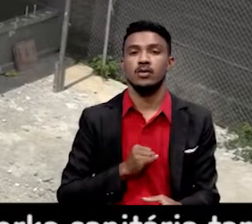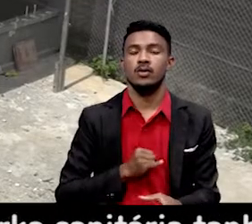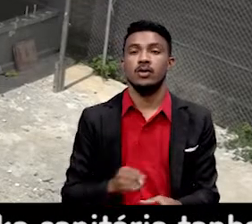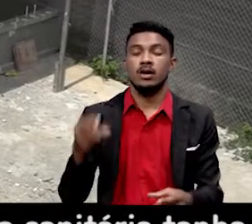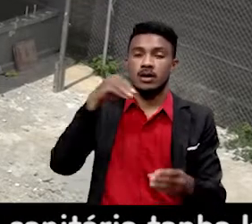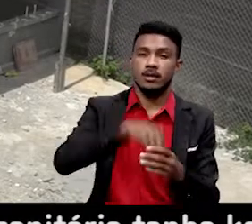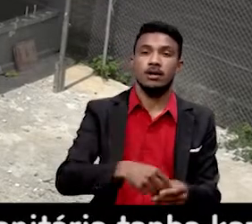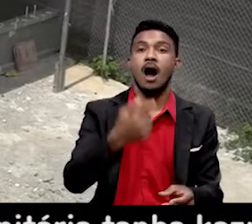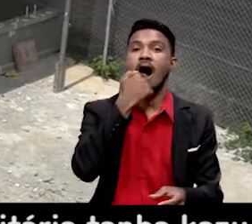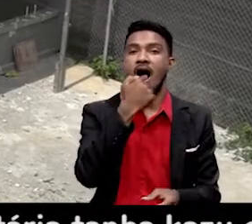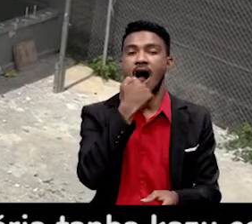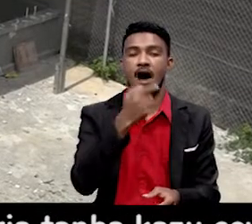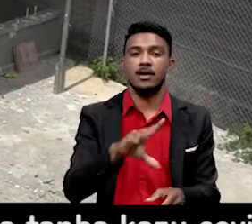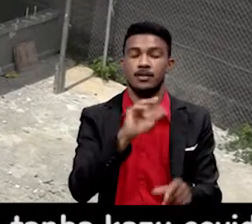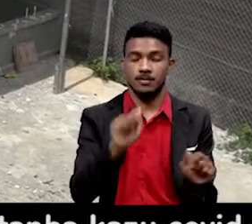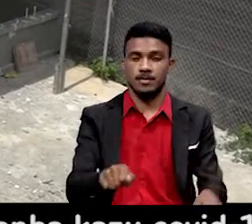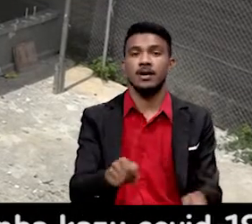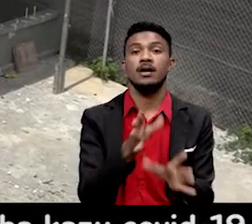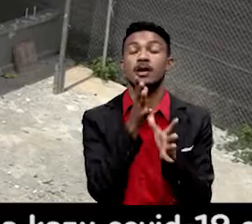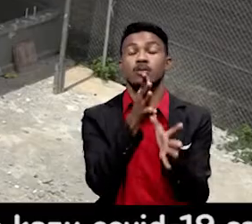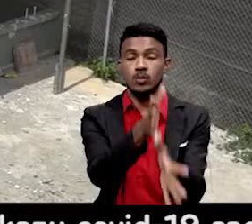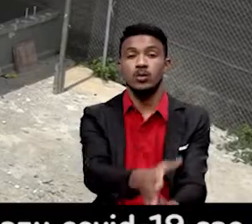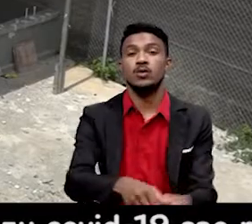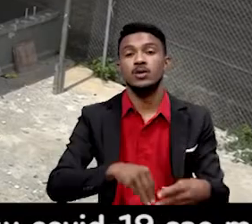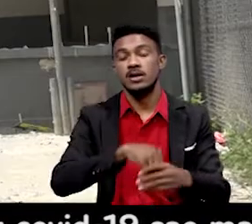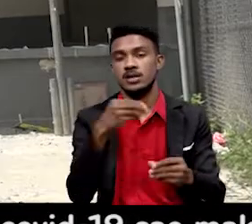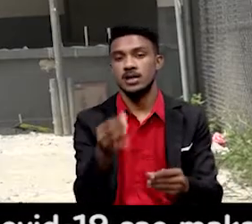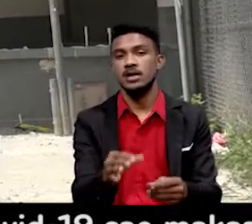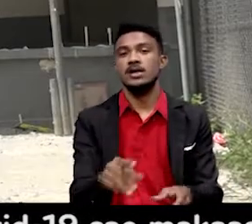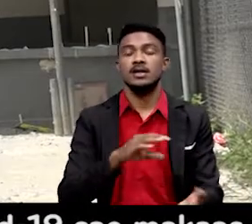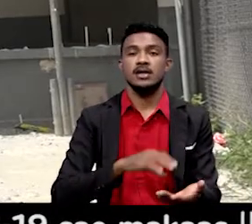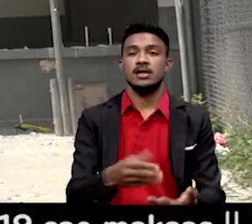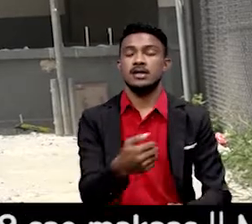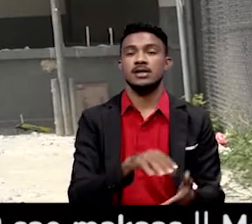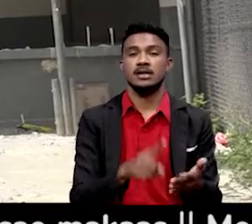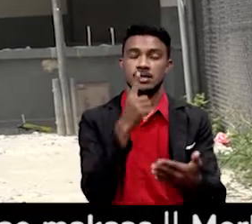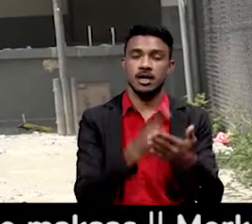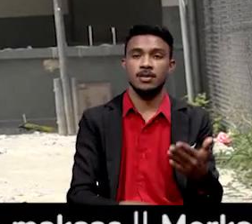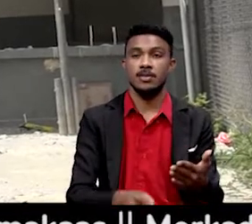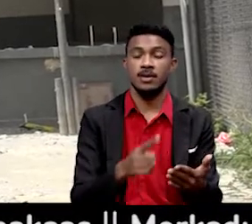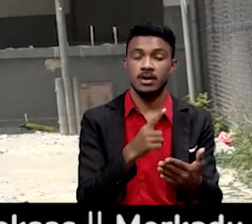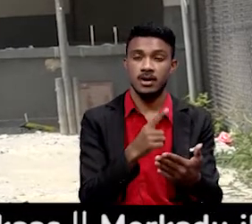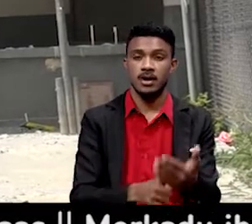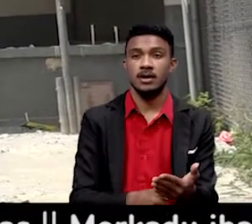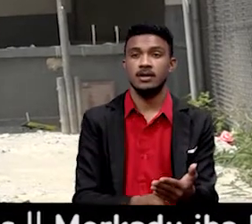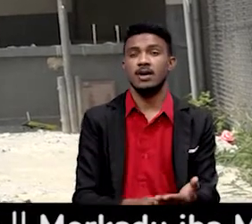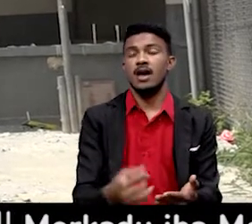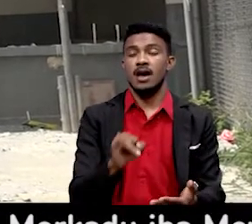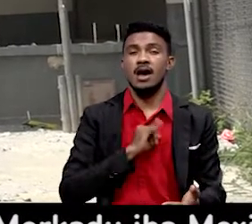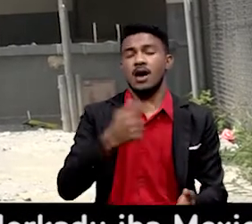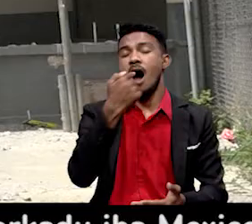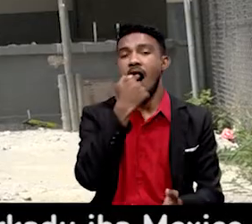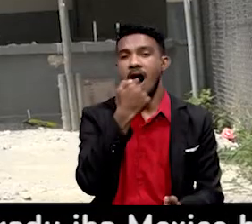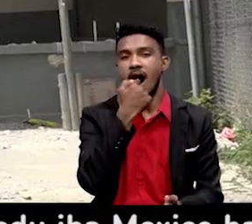ibu, provoca para hudi muta sai, sei da makau hemu e a mortuária laran. Hau atama lima, provoca